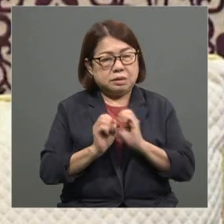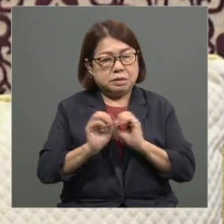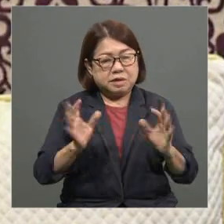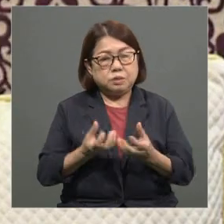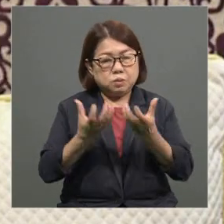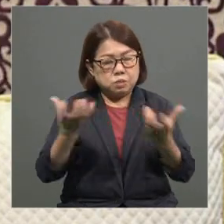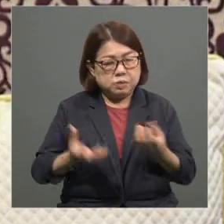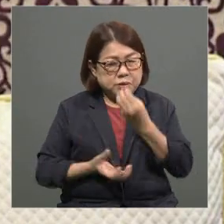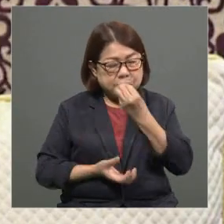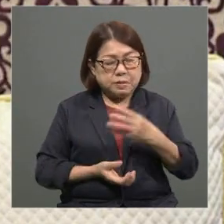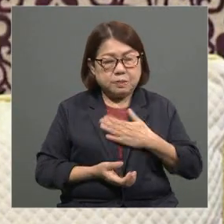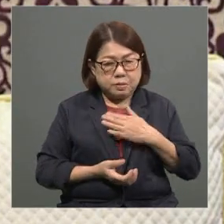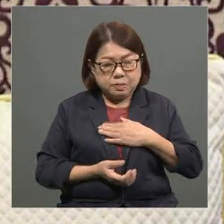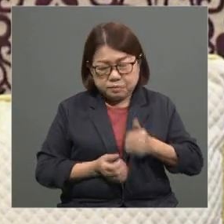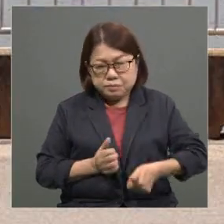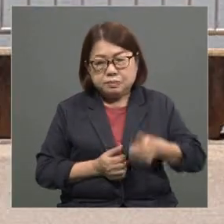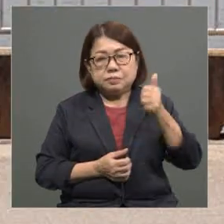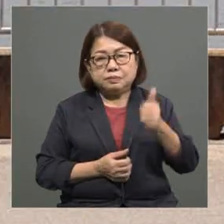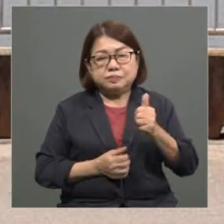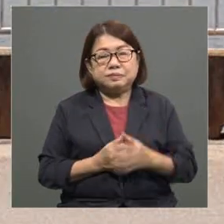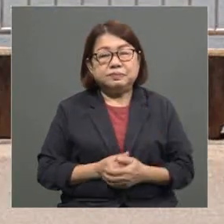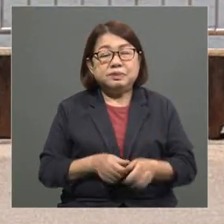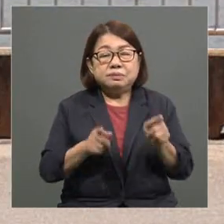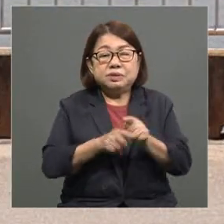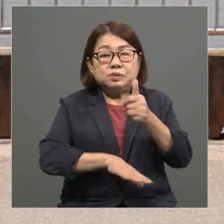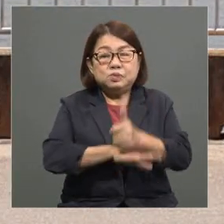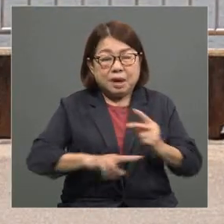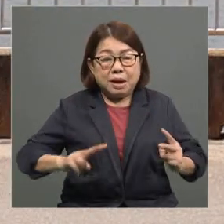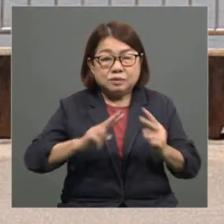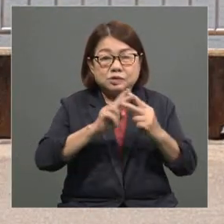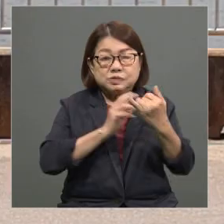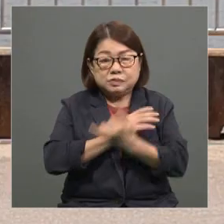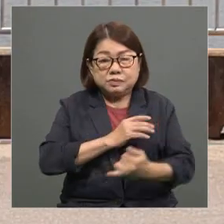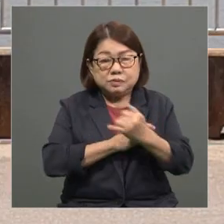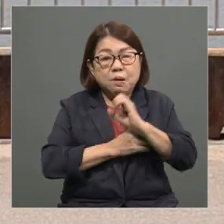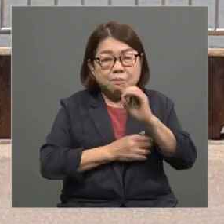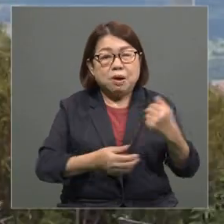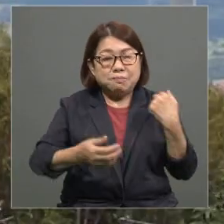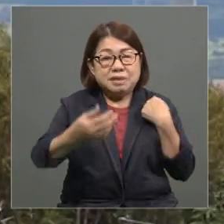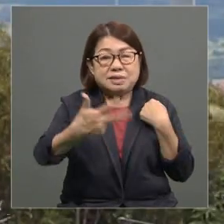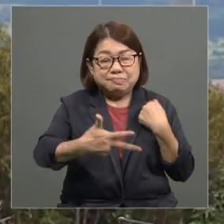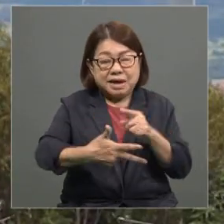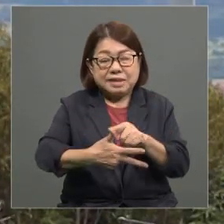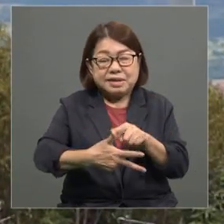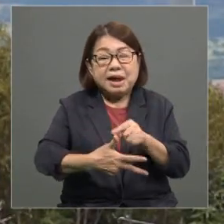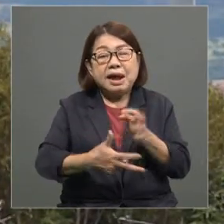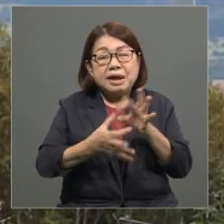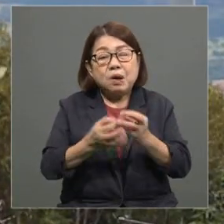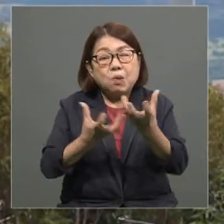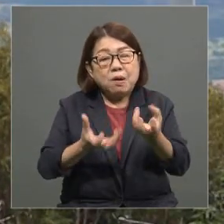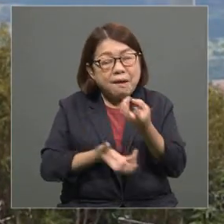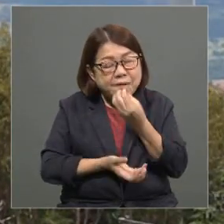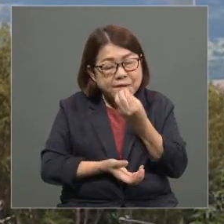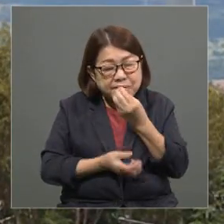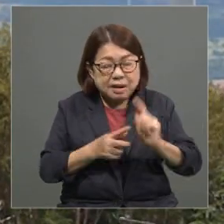งทางด้านอาหาร อย่างที่ท่านรัฐมนตรีบอกนะครับว่ามีเรื่องของความมั่นคง3ด้านเมื่อกี้ด้านอาหารไปแล้วนะครับความมั่นค